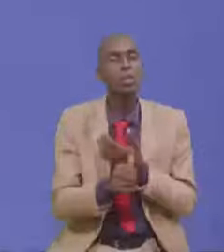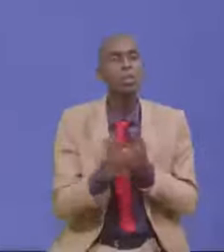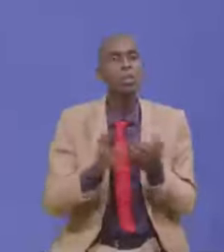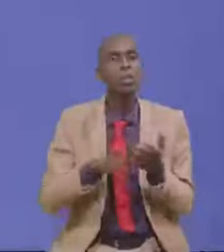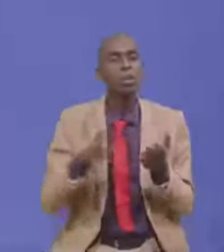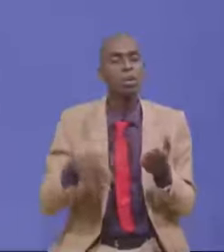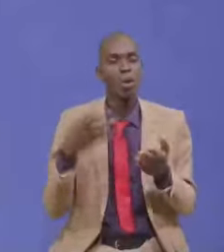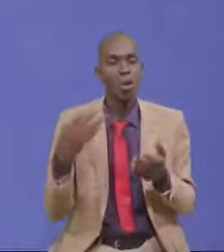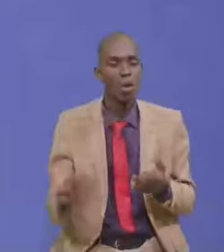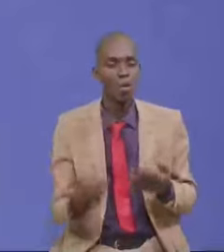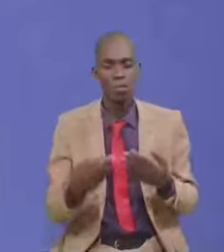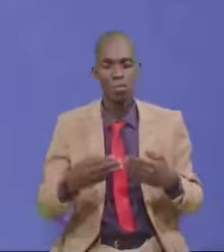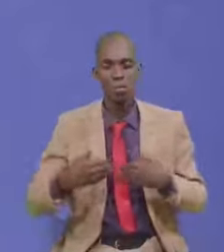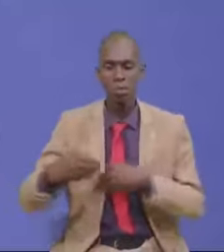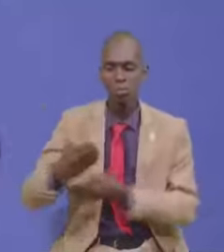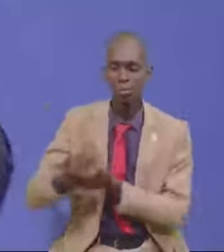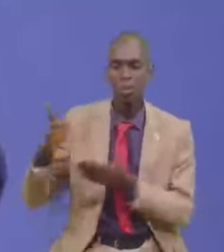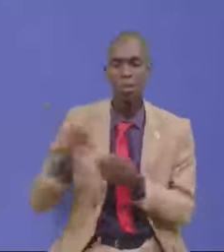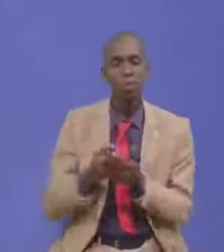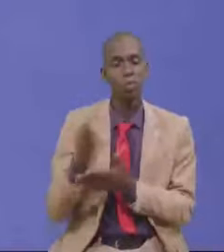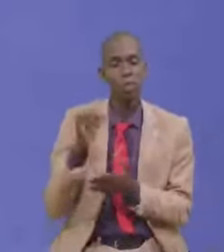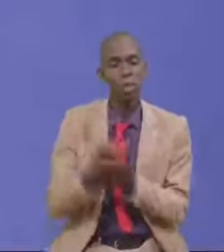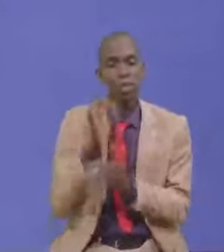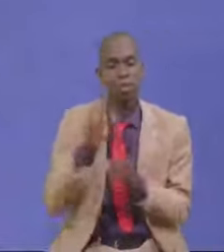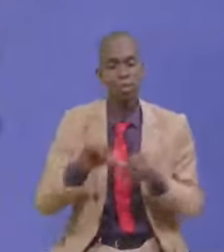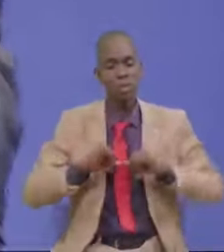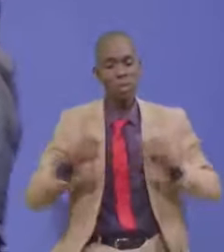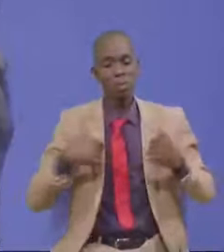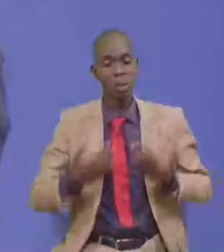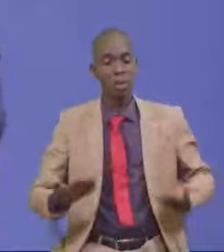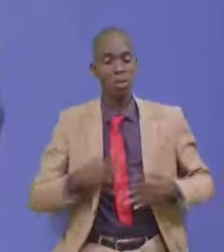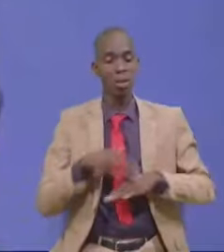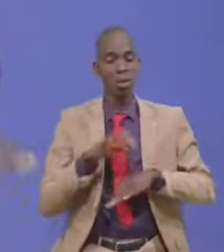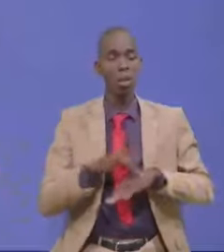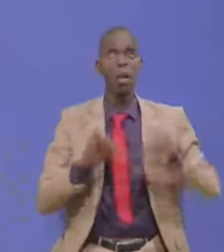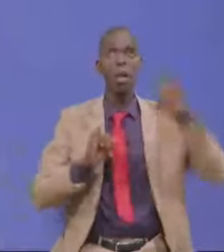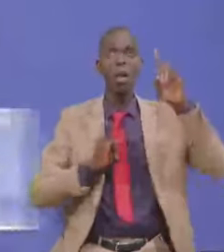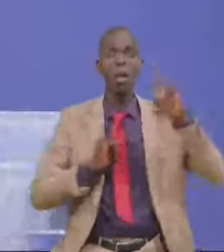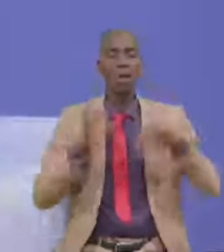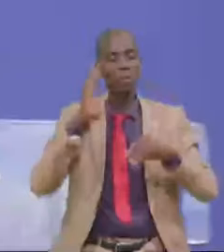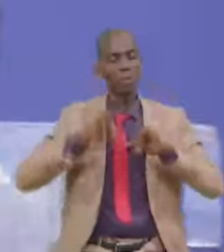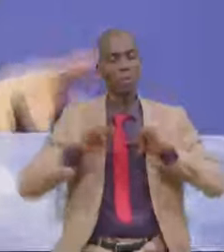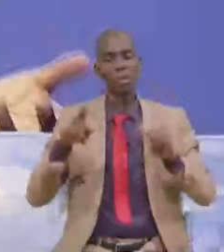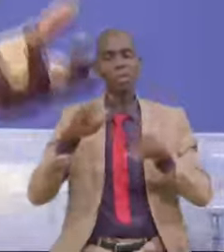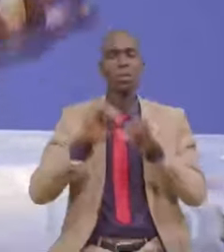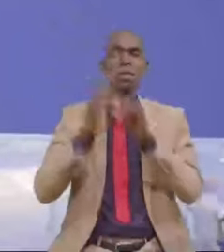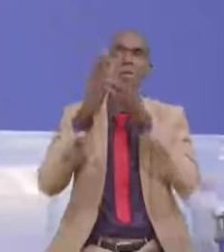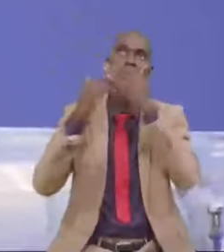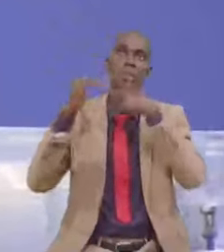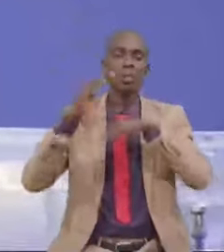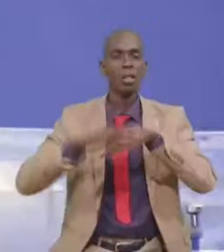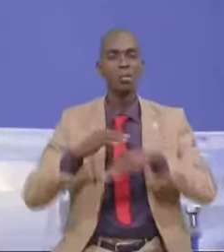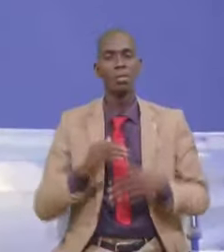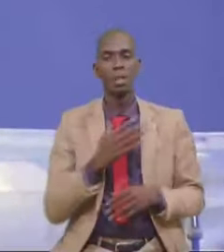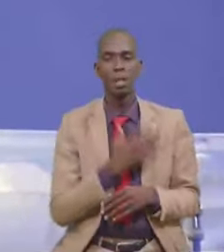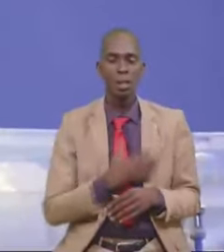Il s'est rappelé donc la conséquence de vendre la vérité. Si tu me renies sur la terre, je te renierai au ciel.